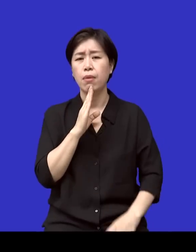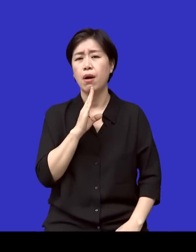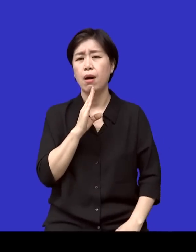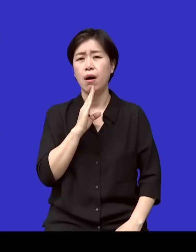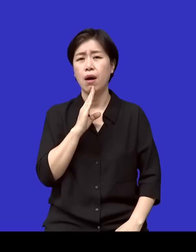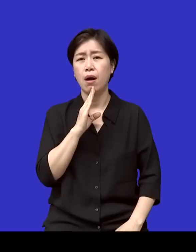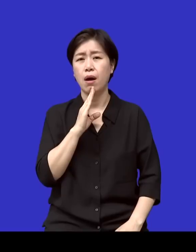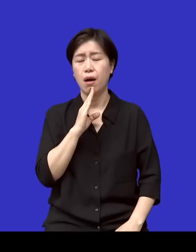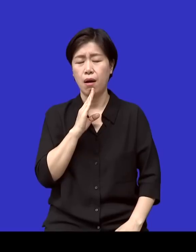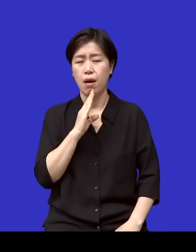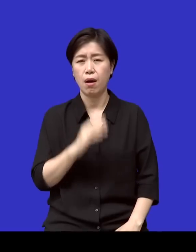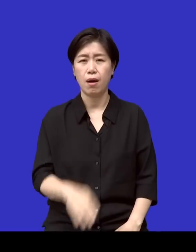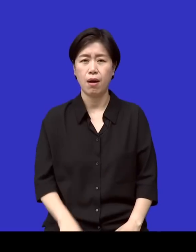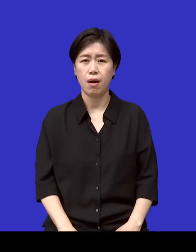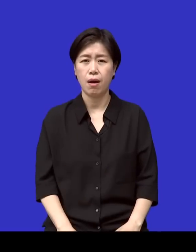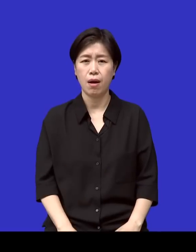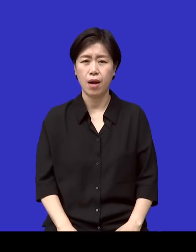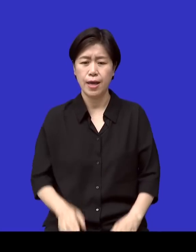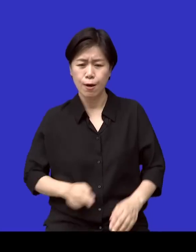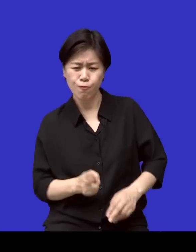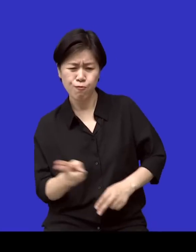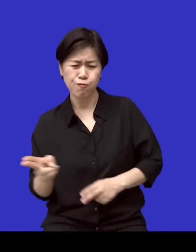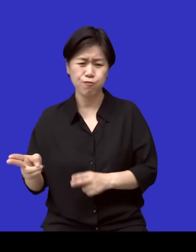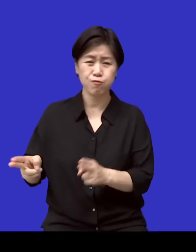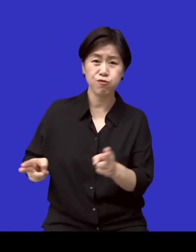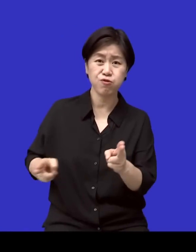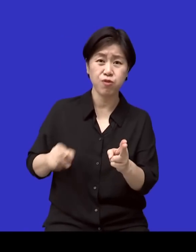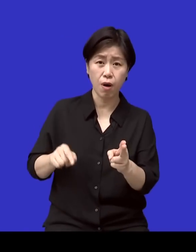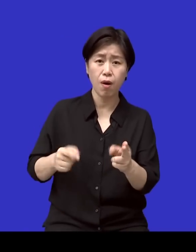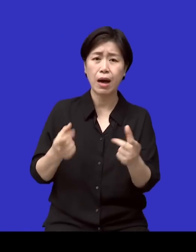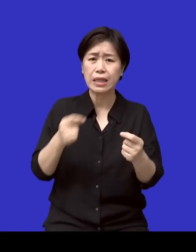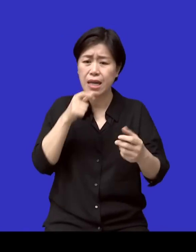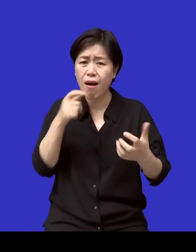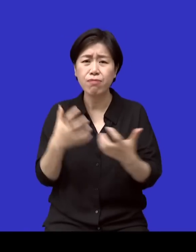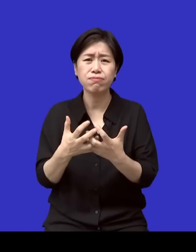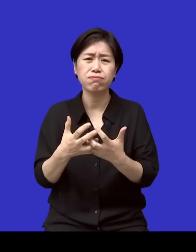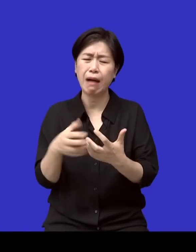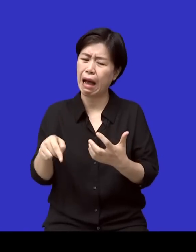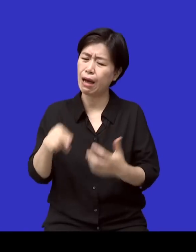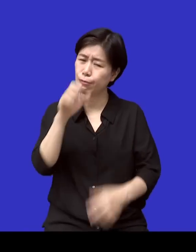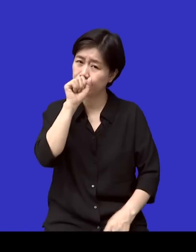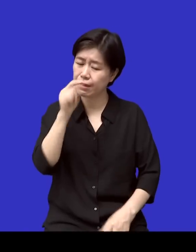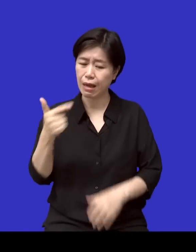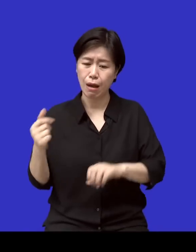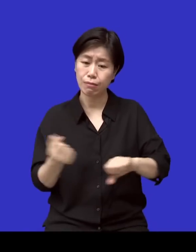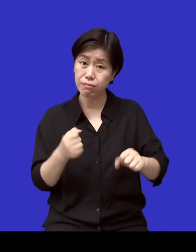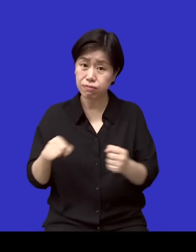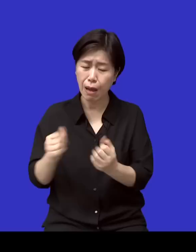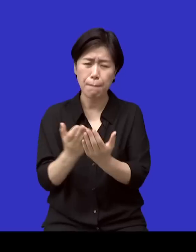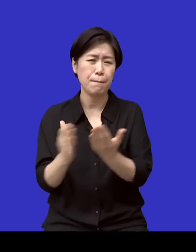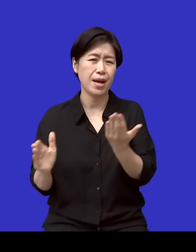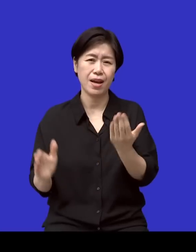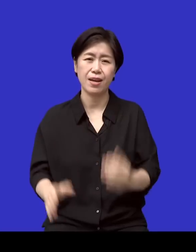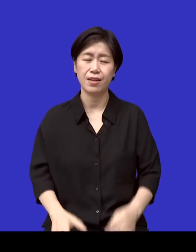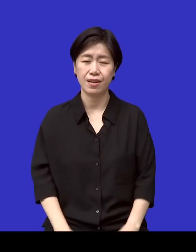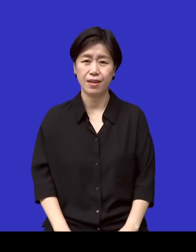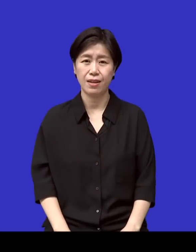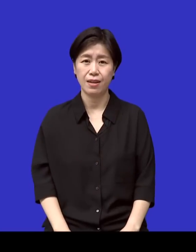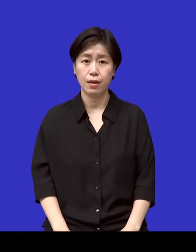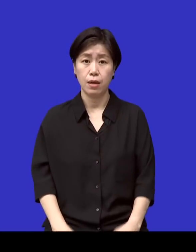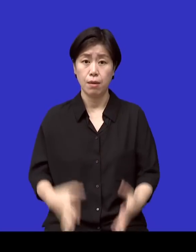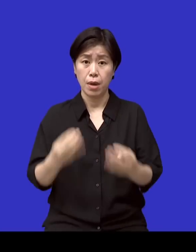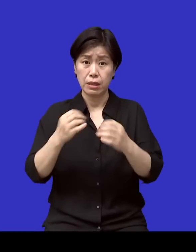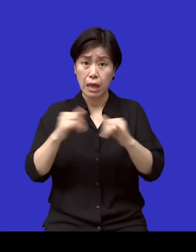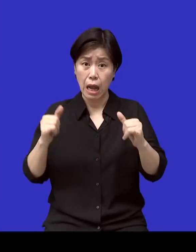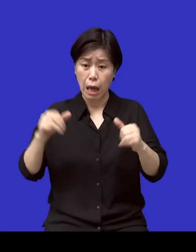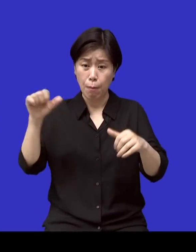빙상에 가까운 정도의 눈이라고 이제 사람들도 얘기를 많이 얘기할 하시는데 예. 실제로 비슷했고요. 예. 그럼 많이들 탈락했겠네요.